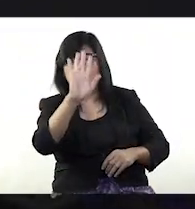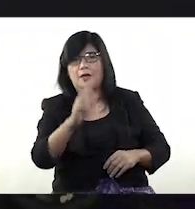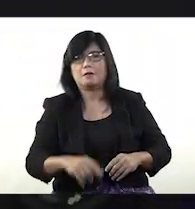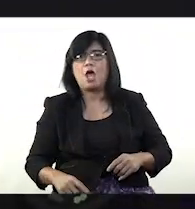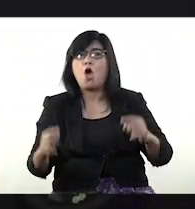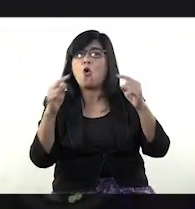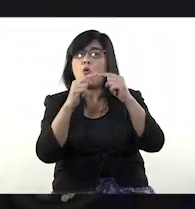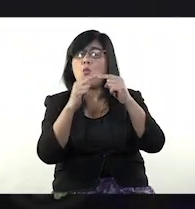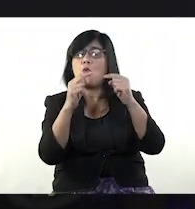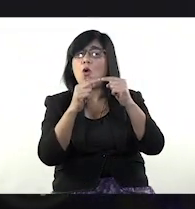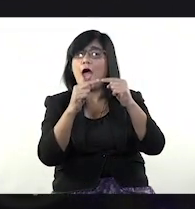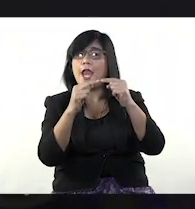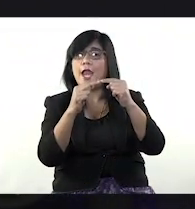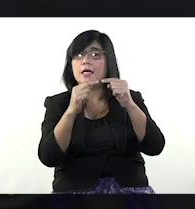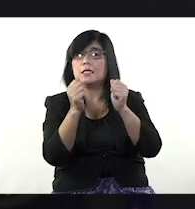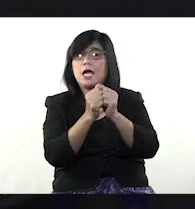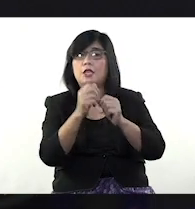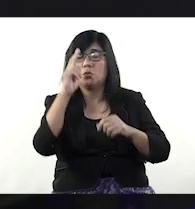terganggu oleh apapun dan siapapun